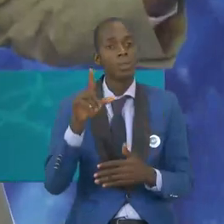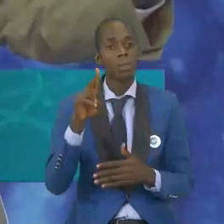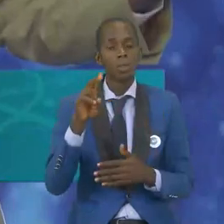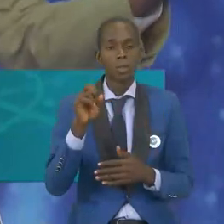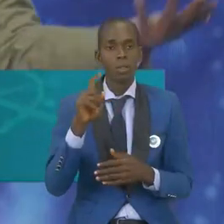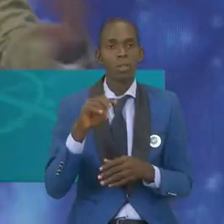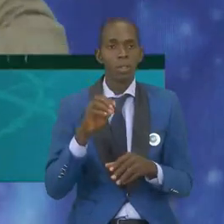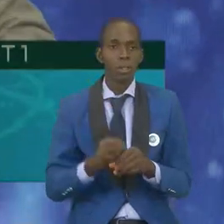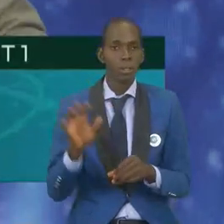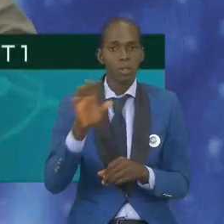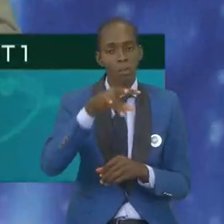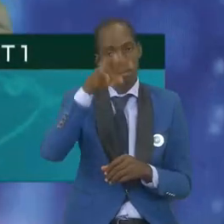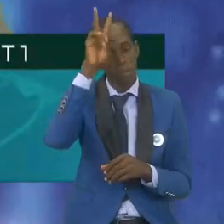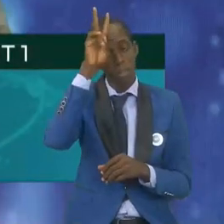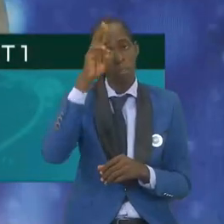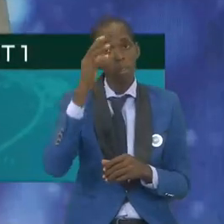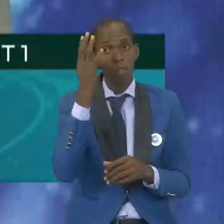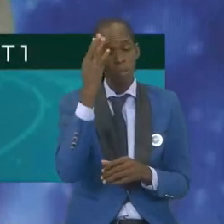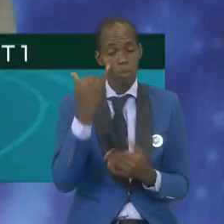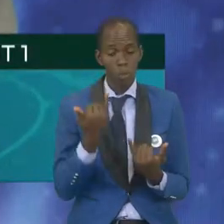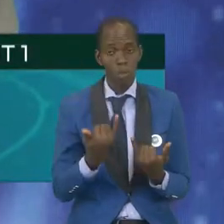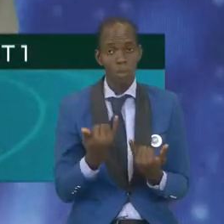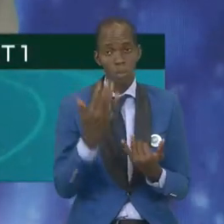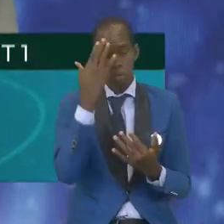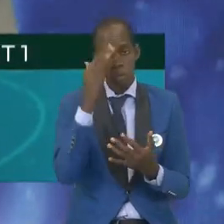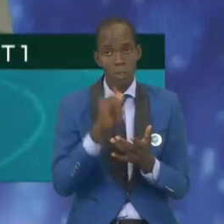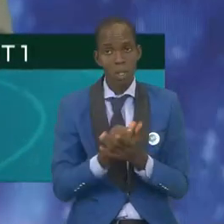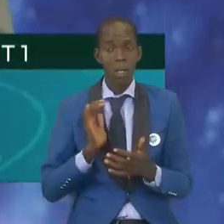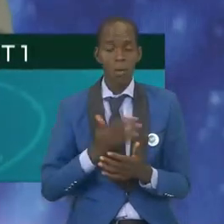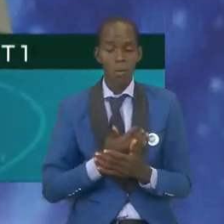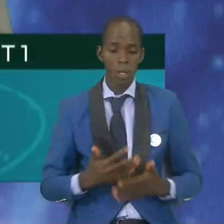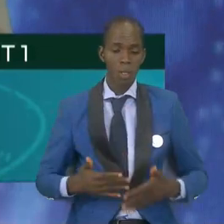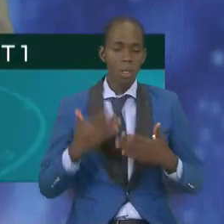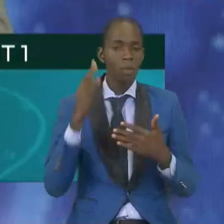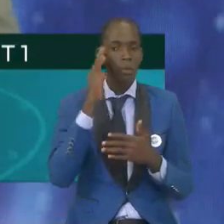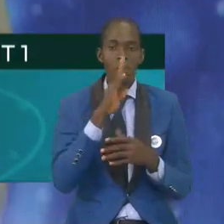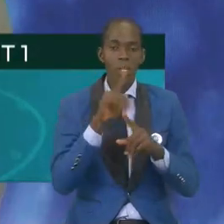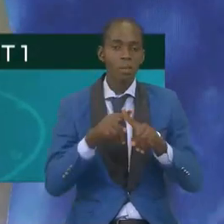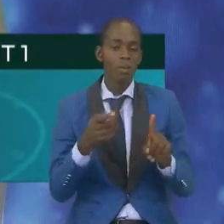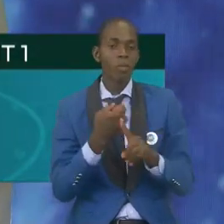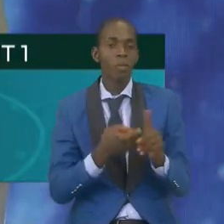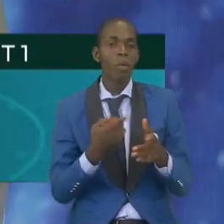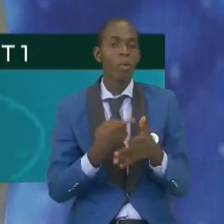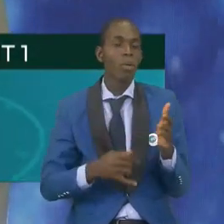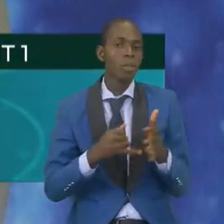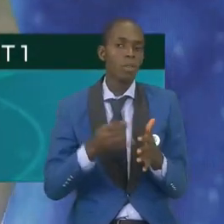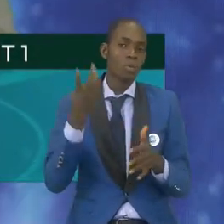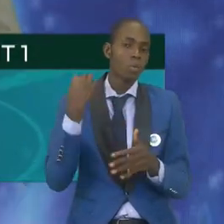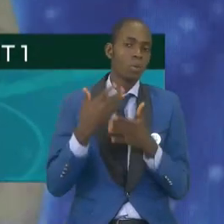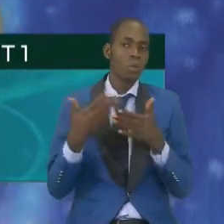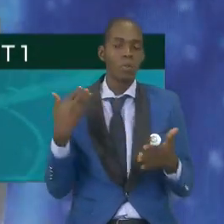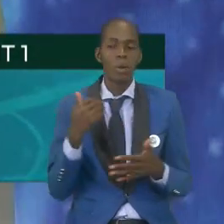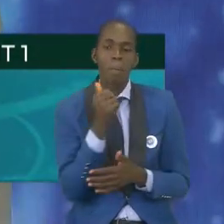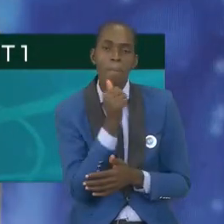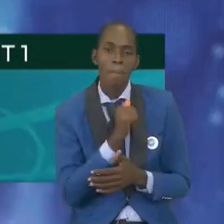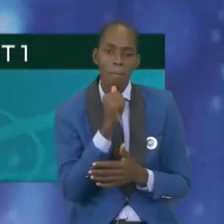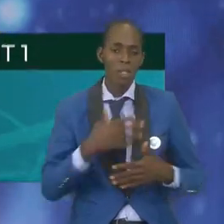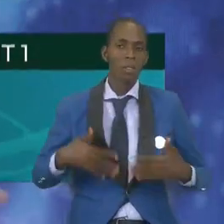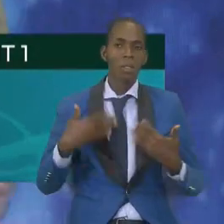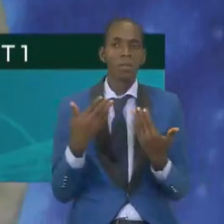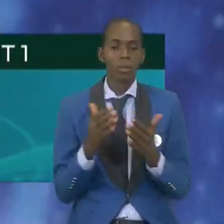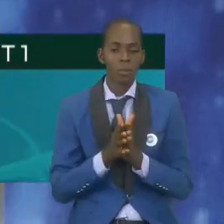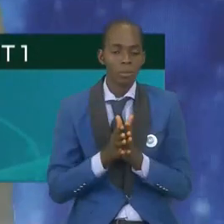Comme des enfants obéissants, ne vous conformez pas aux convoitises que vous aviez autrefois. Nos vies doivent être maintenant différentes de ce qu'elles